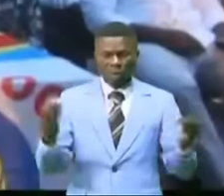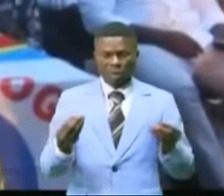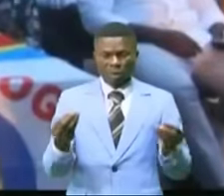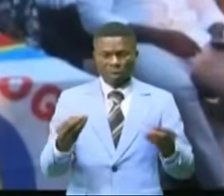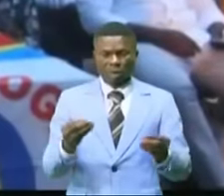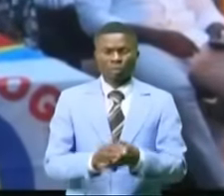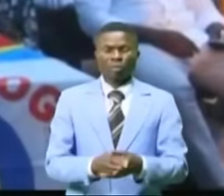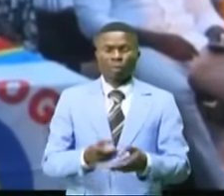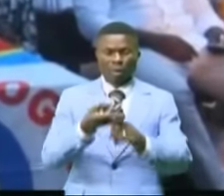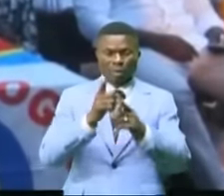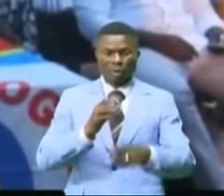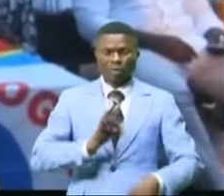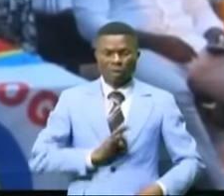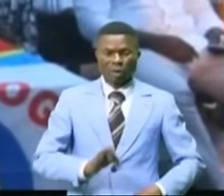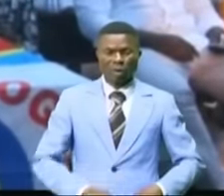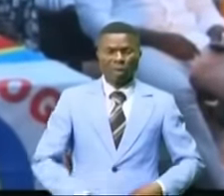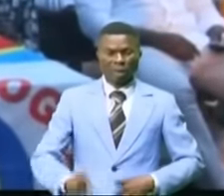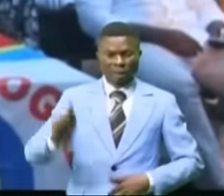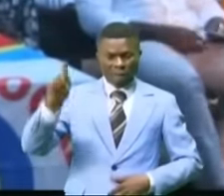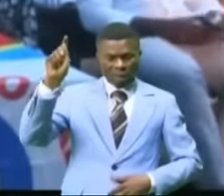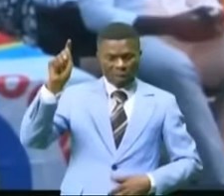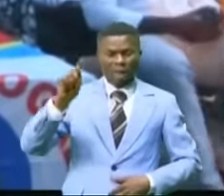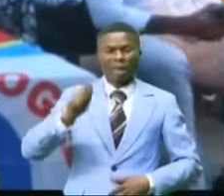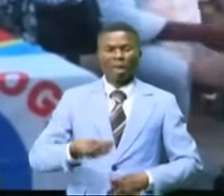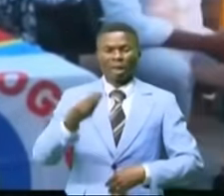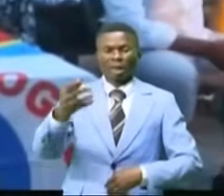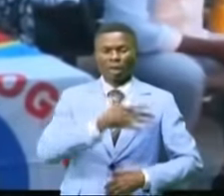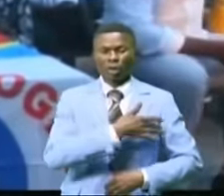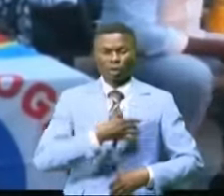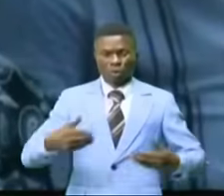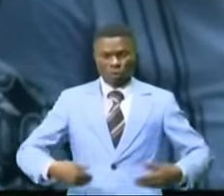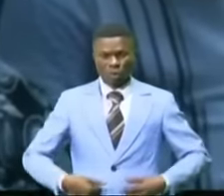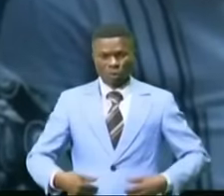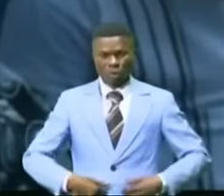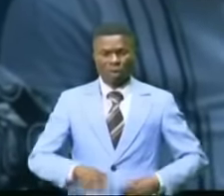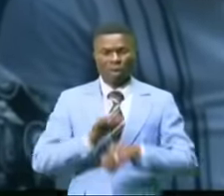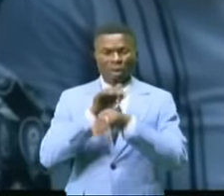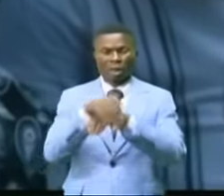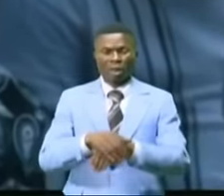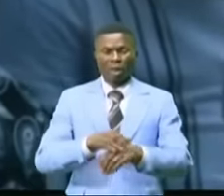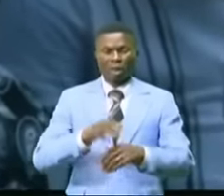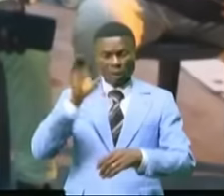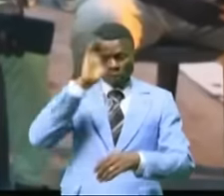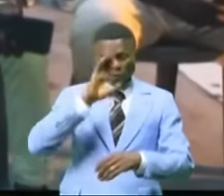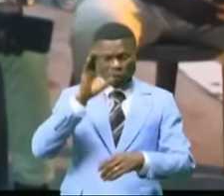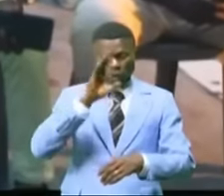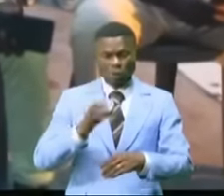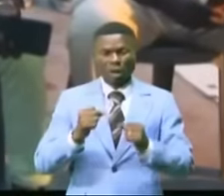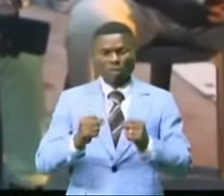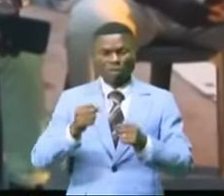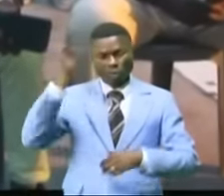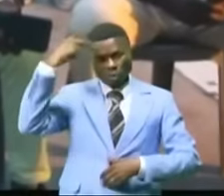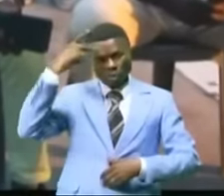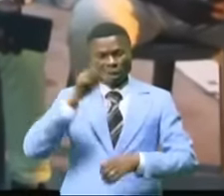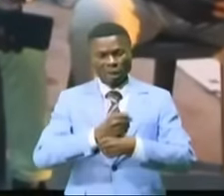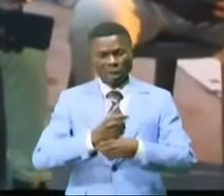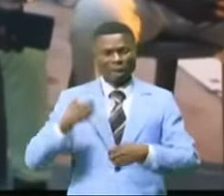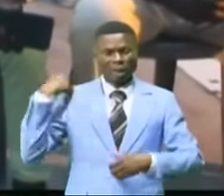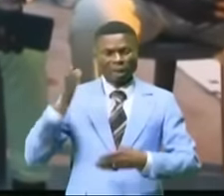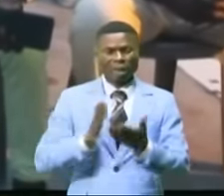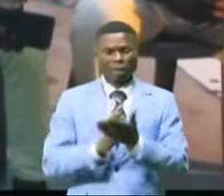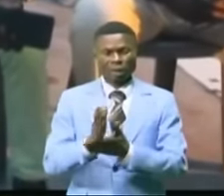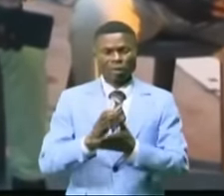Étienne Tshisekedi Wamulumba qui avait donné ce nom aux jeunes pour leur engagement dans la lutte politique pour l'instauration de l'état des droits et